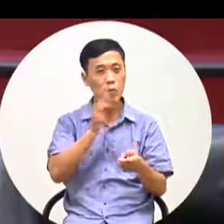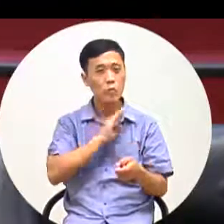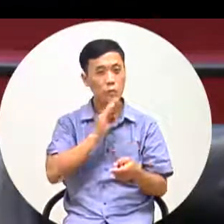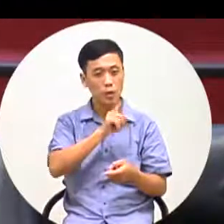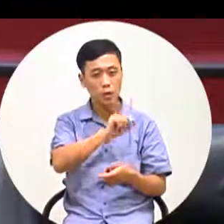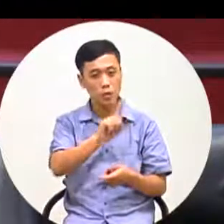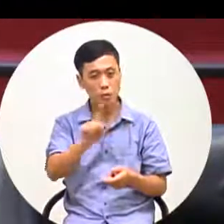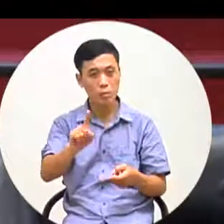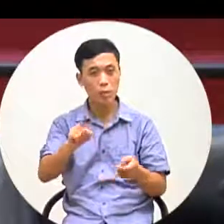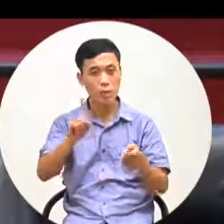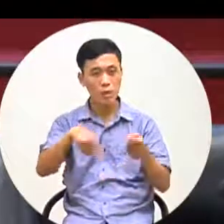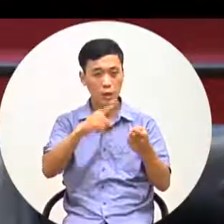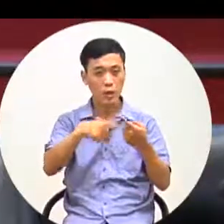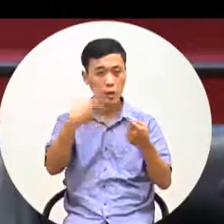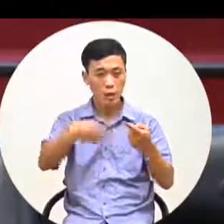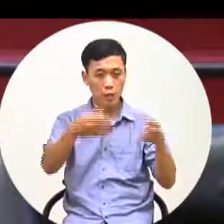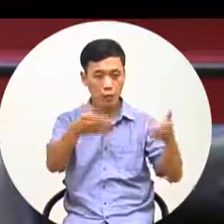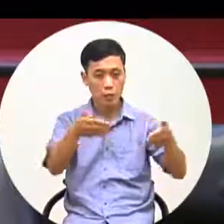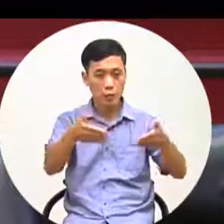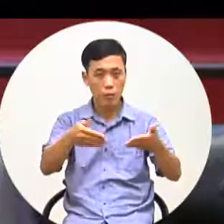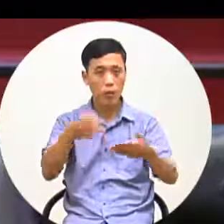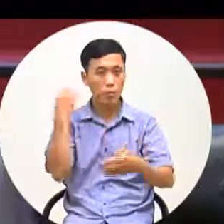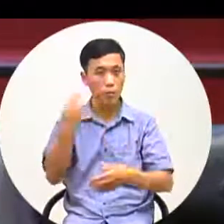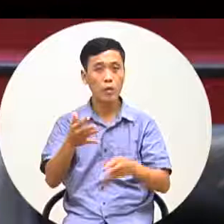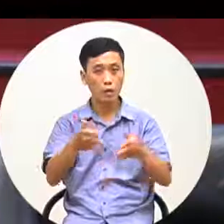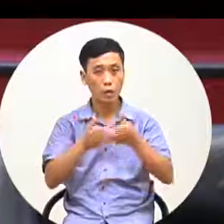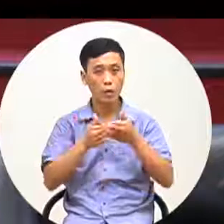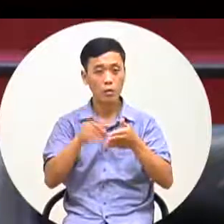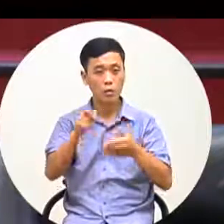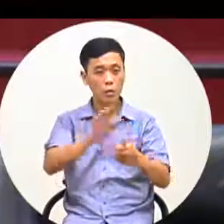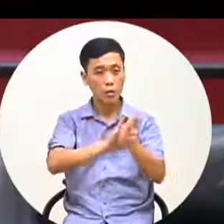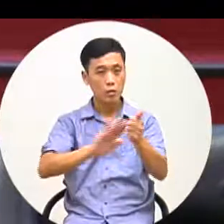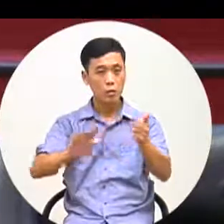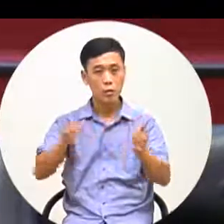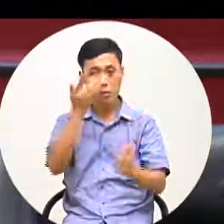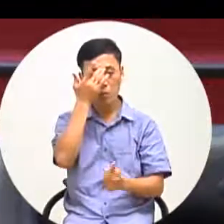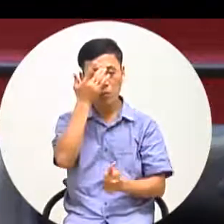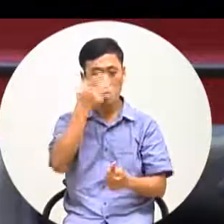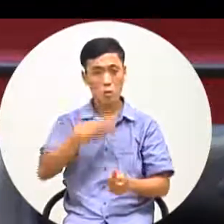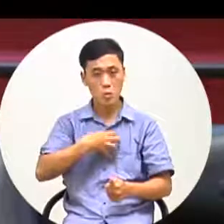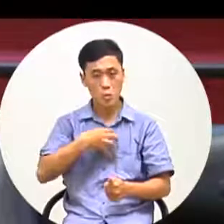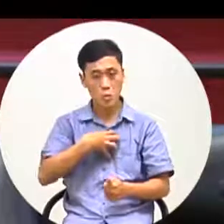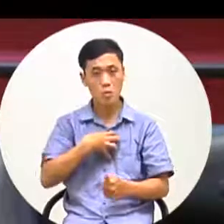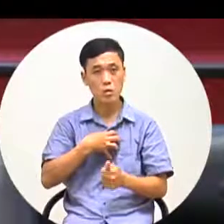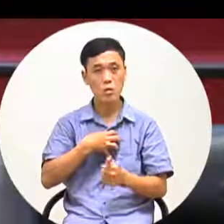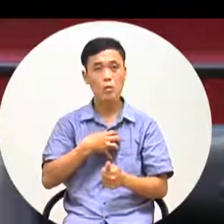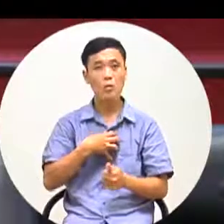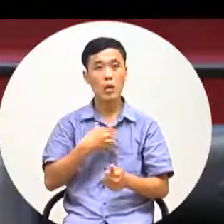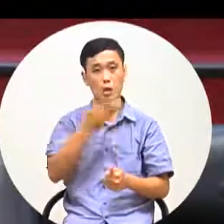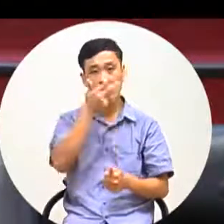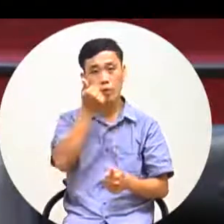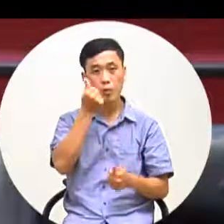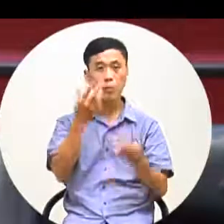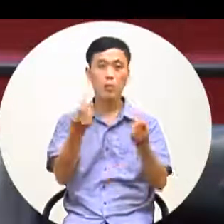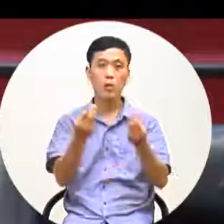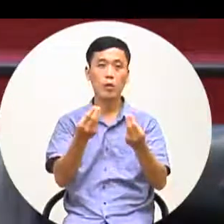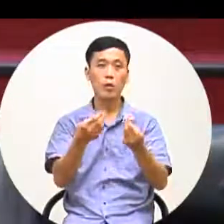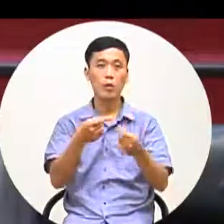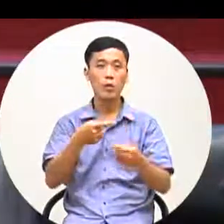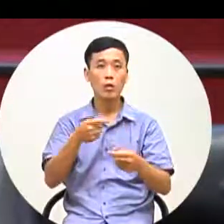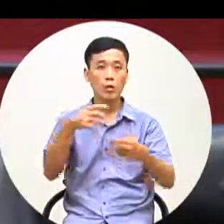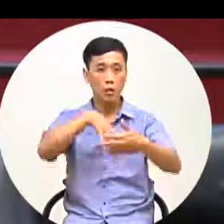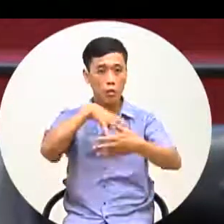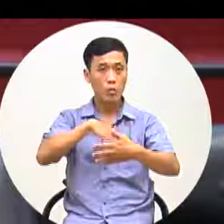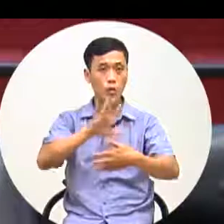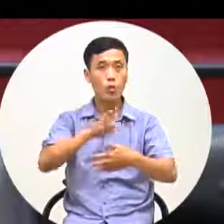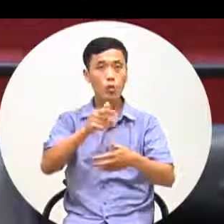这些危险的，而且造成不便的，好，不便的道路，包括我所讲的龟山头，